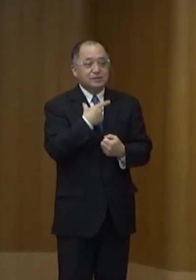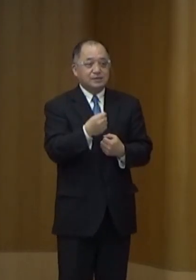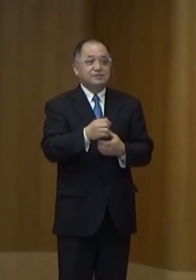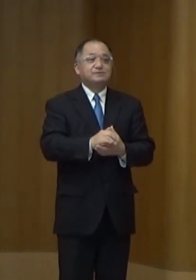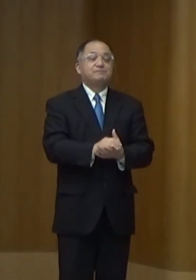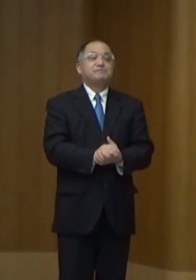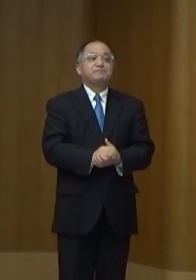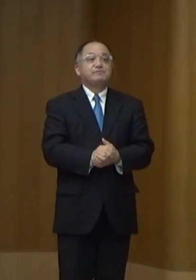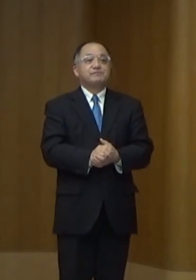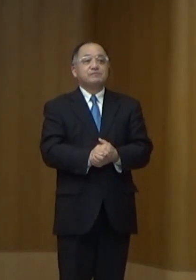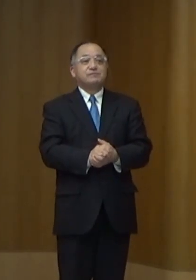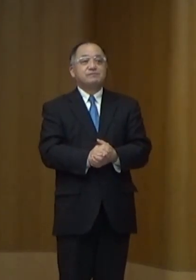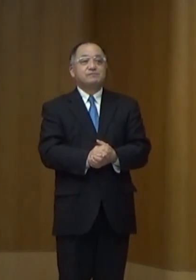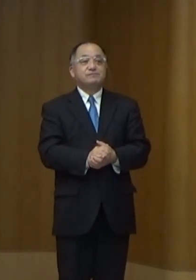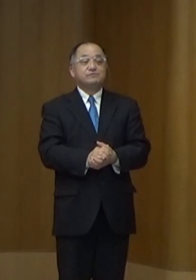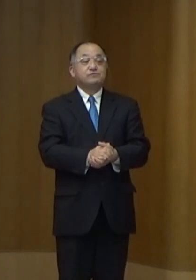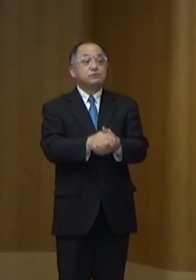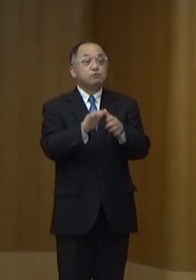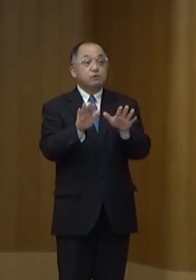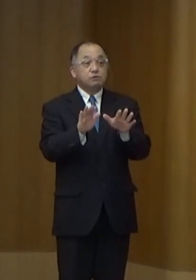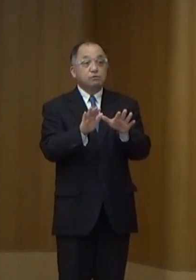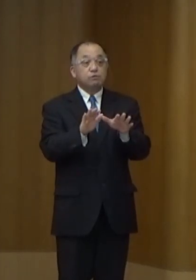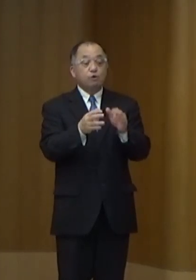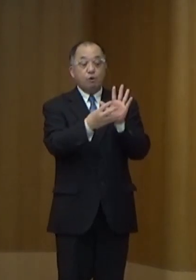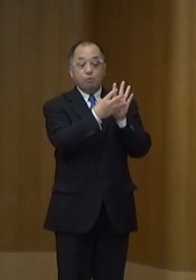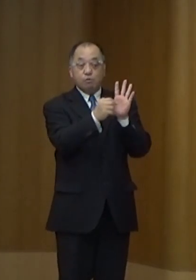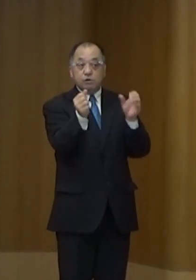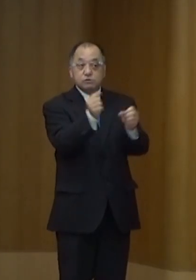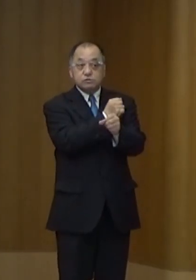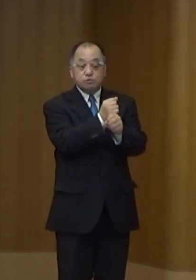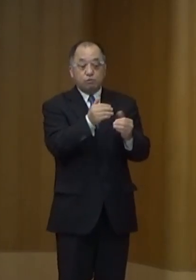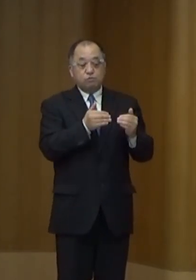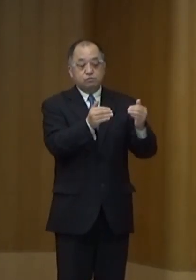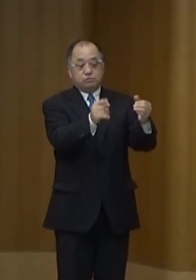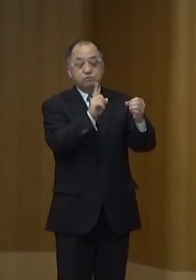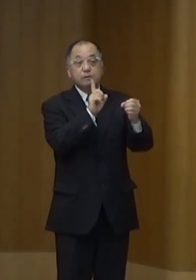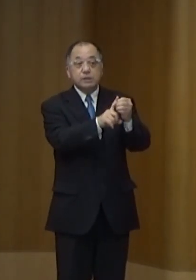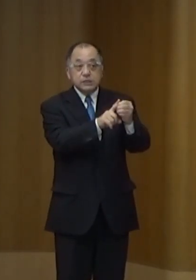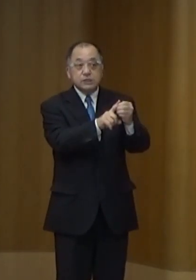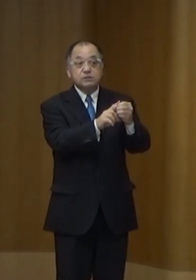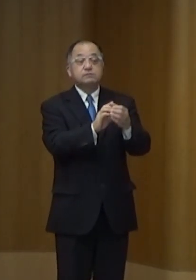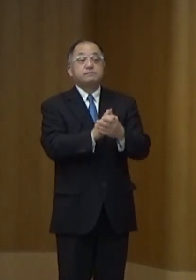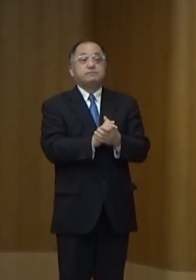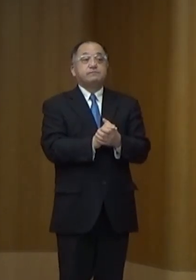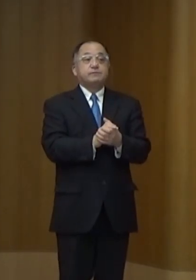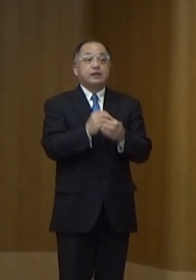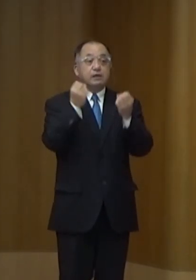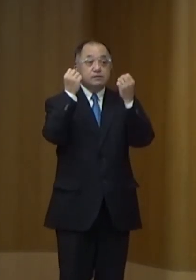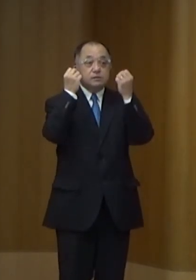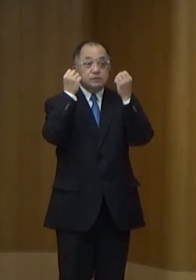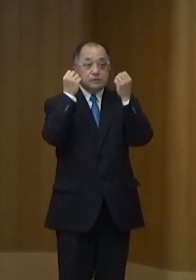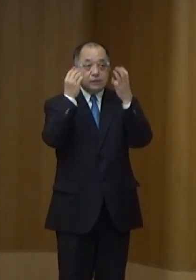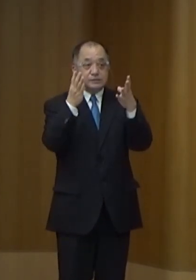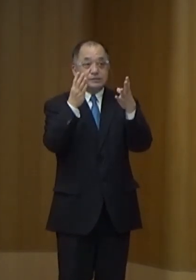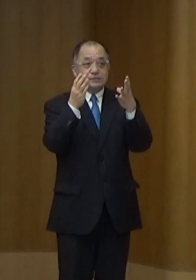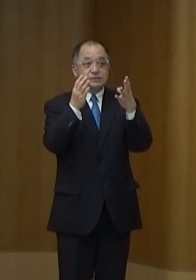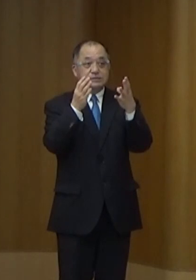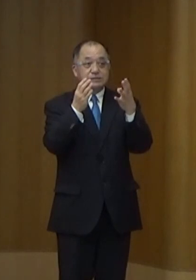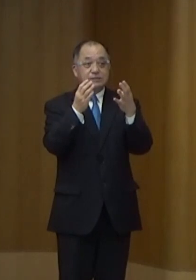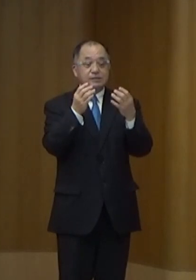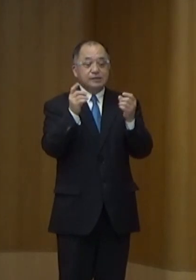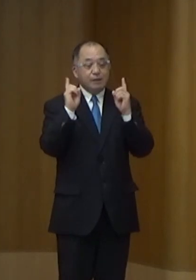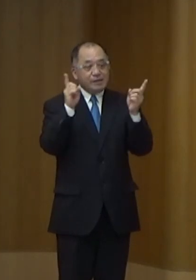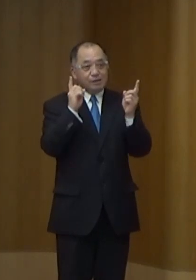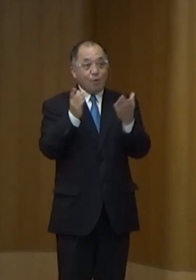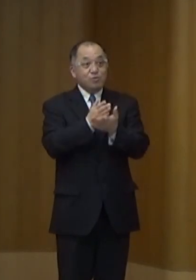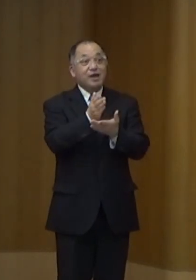。なお今回のモデル事業を推進していくためにですね、新しい旅のスタイルの普及定着を